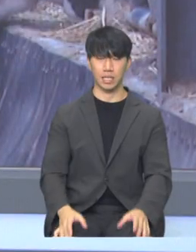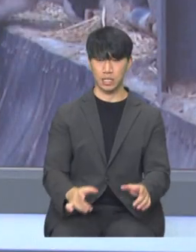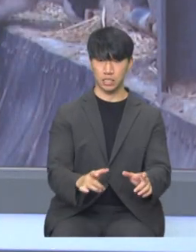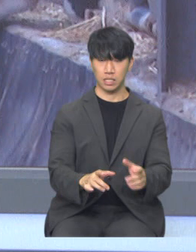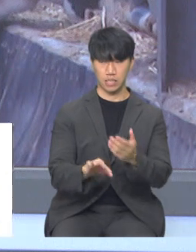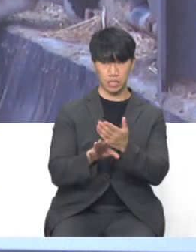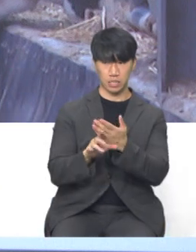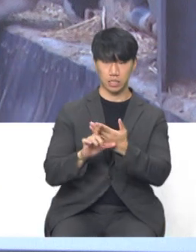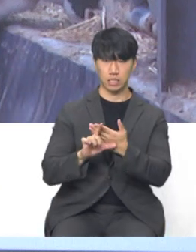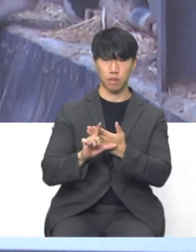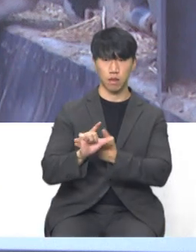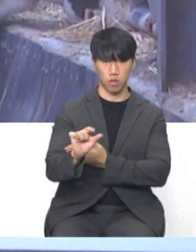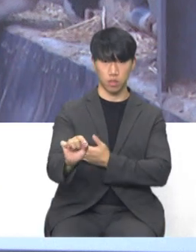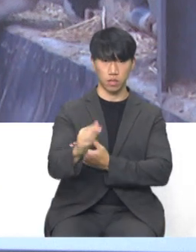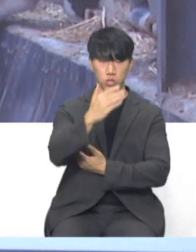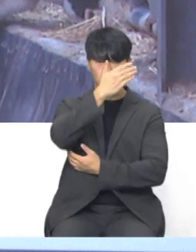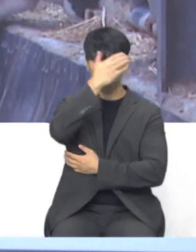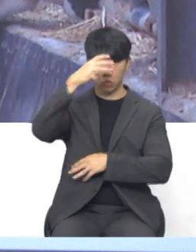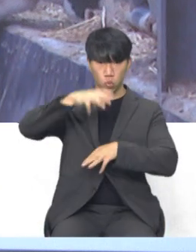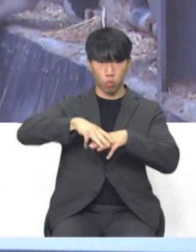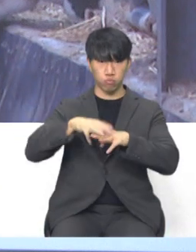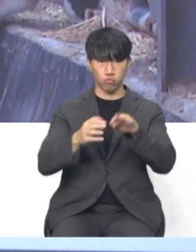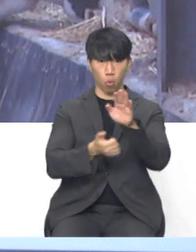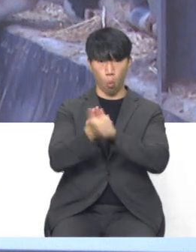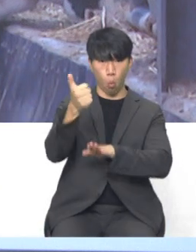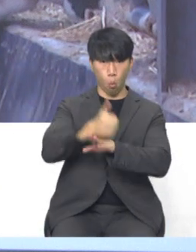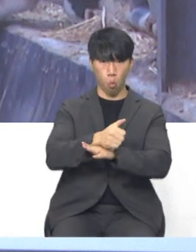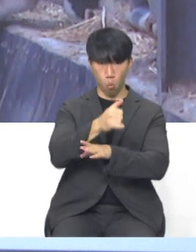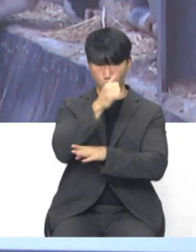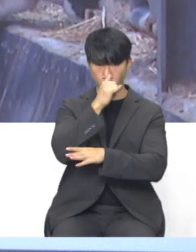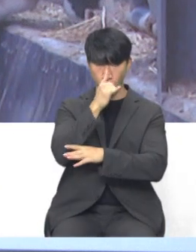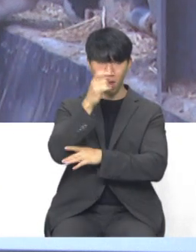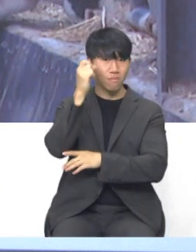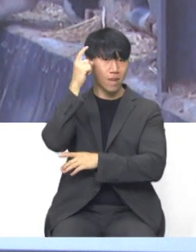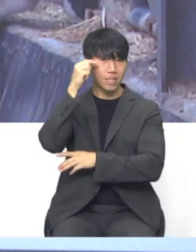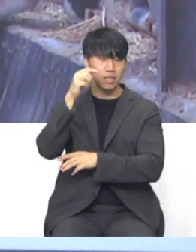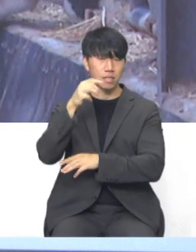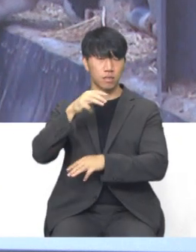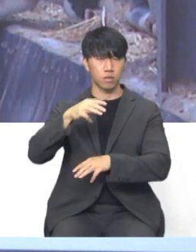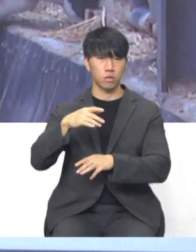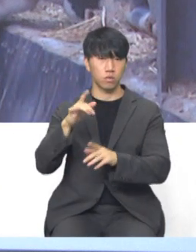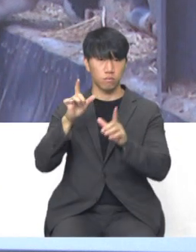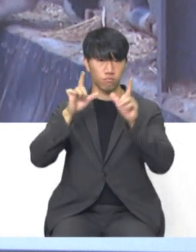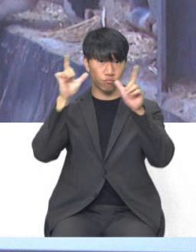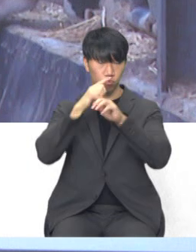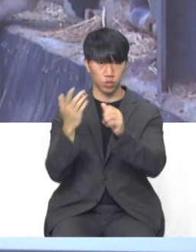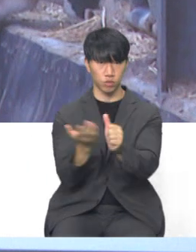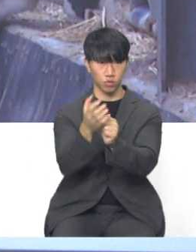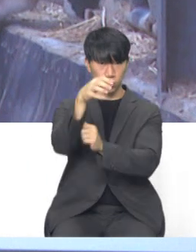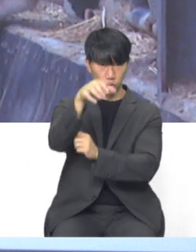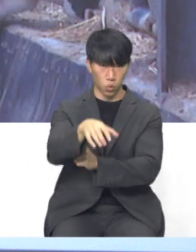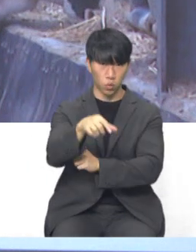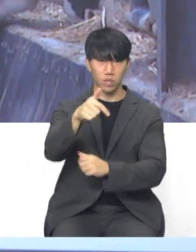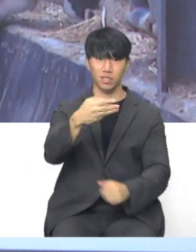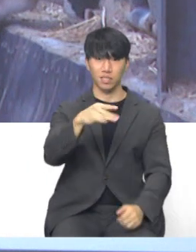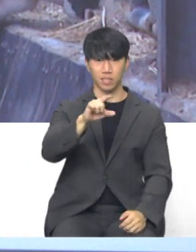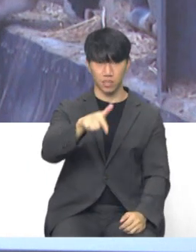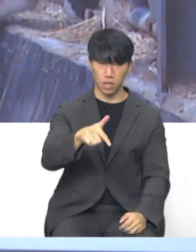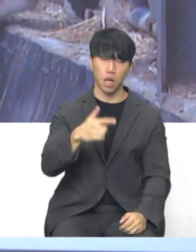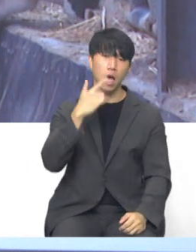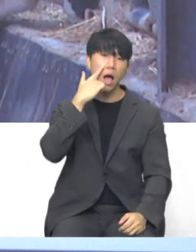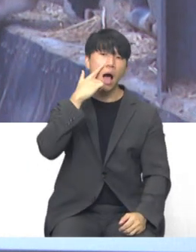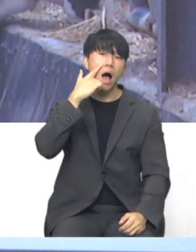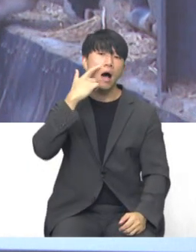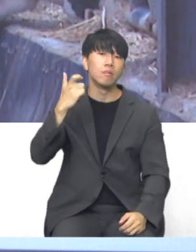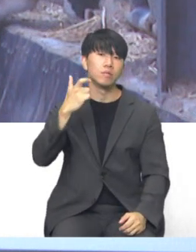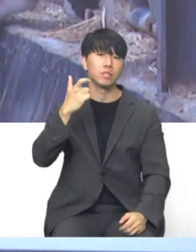지방에선 청년 농부 성공 사례도 많습니다. 스마트 축사 도입과 그릭 요거트 생산까지 아버지의 젖소 목장을